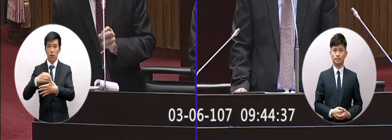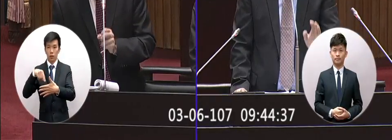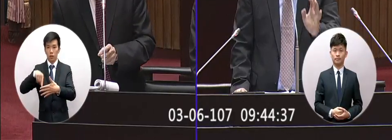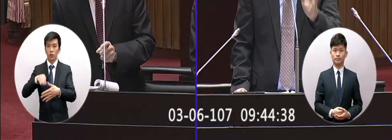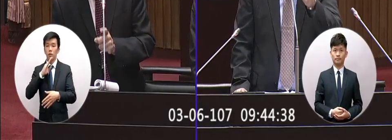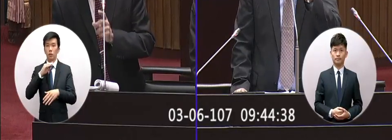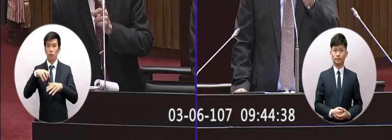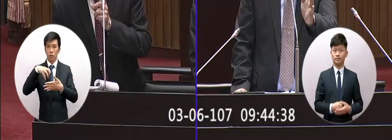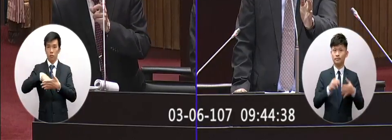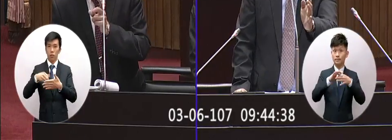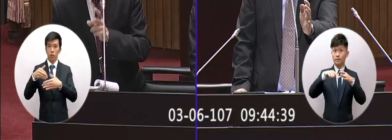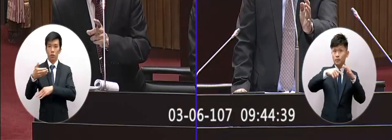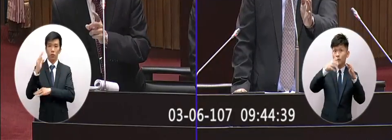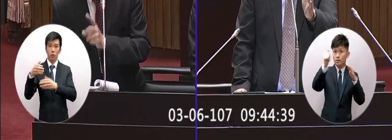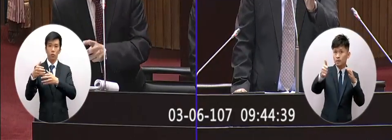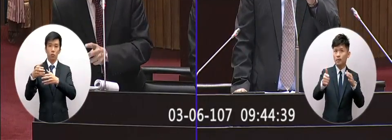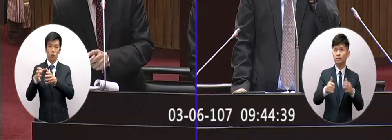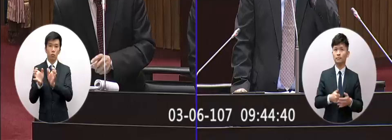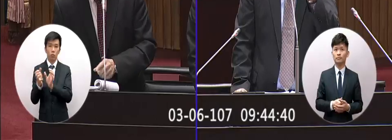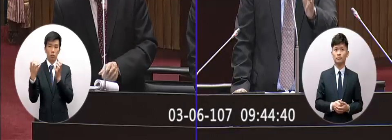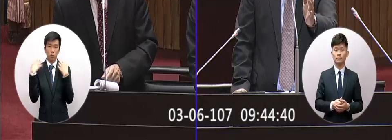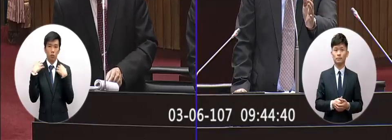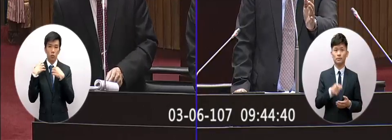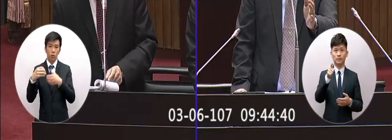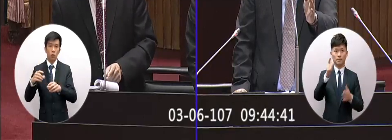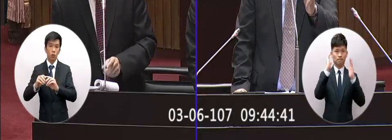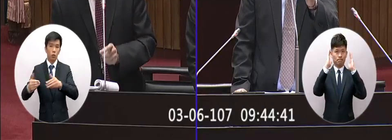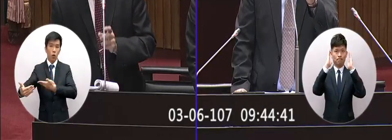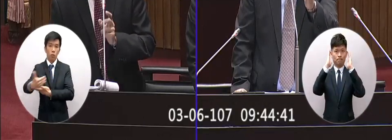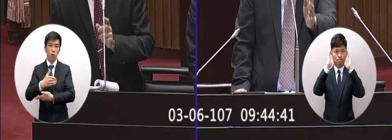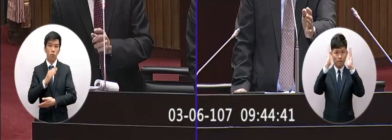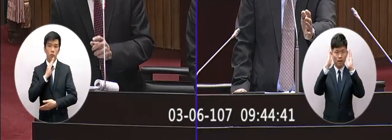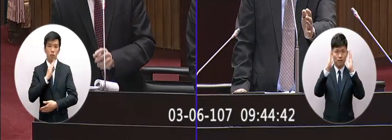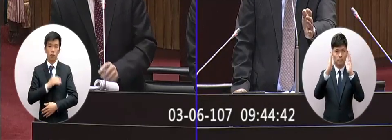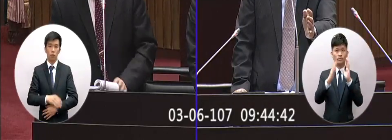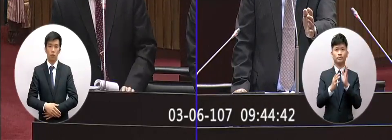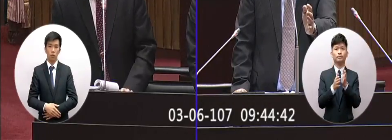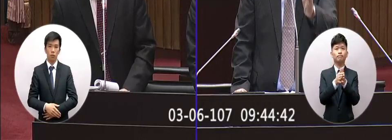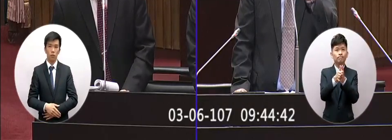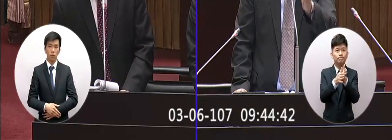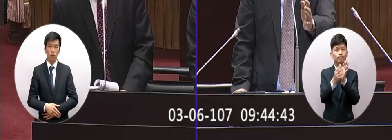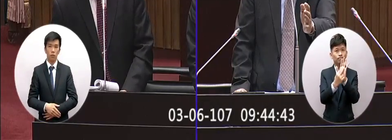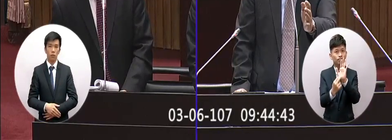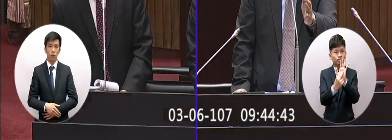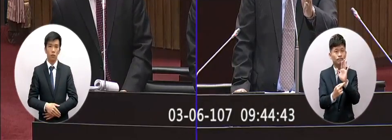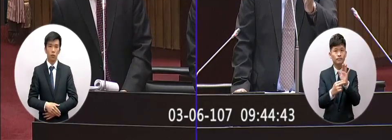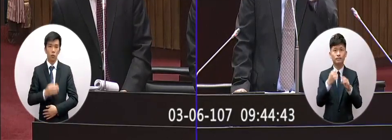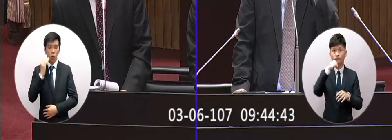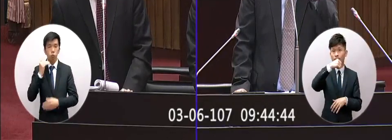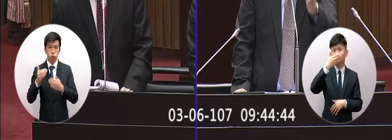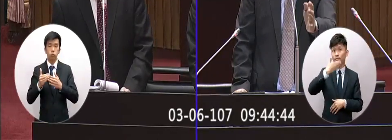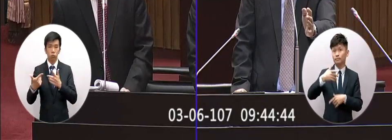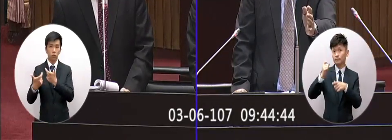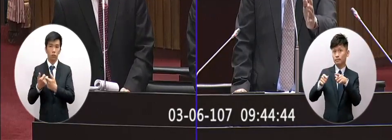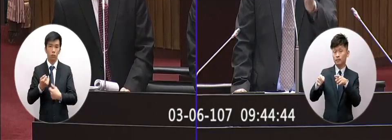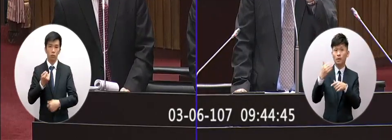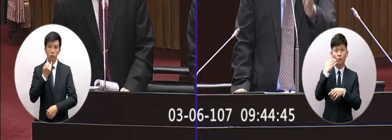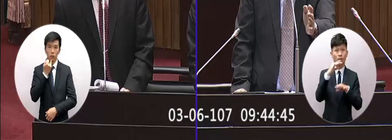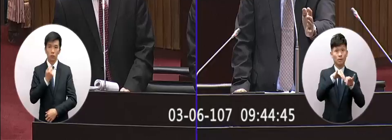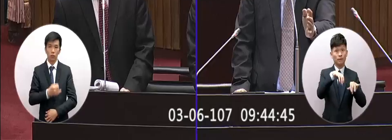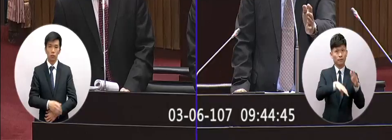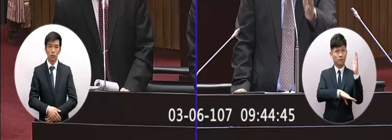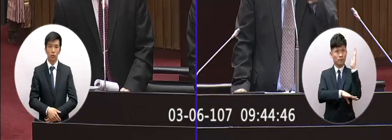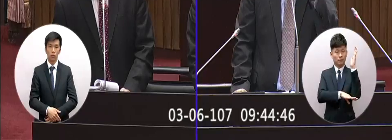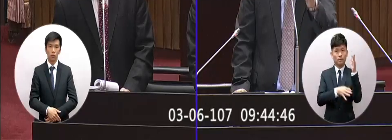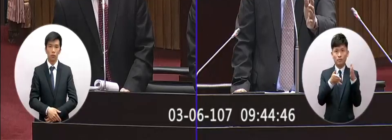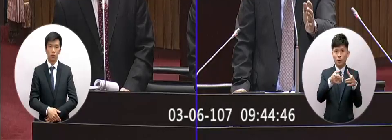征收审议委员会。 院长这边能不能正式的做一个诉求？ 就是说台上这个只要地方政府对公